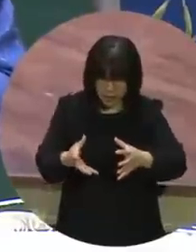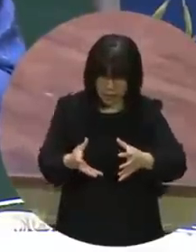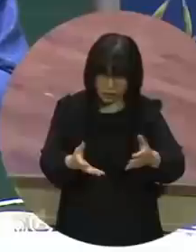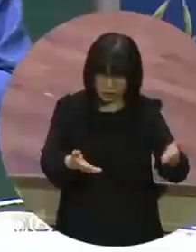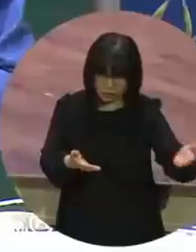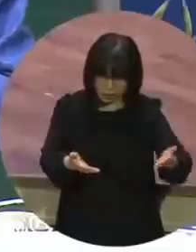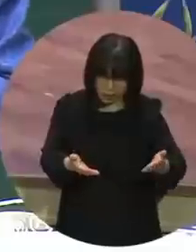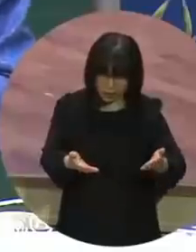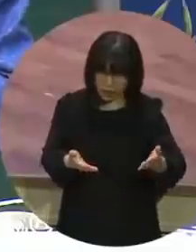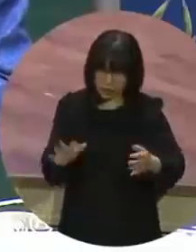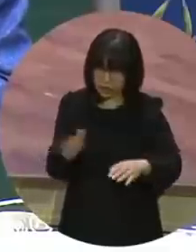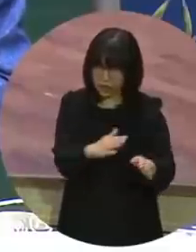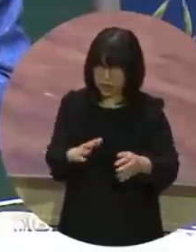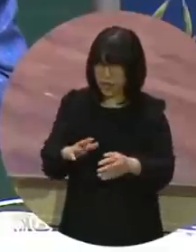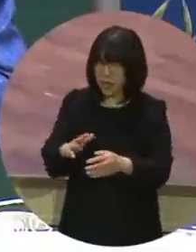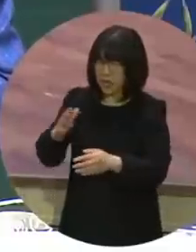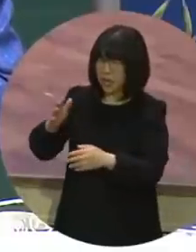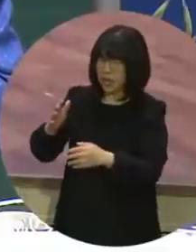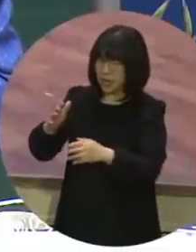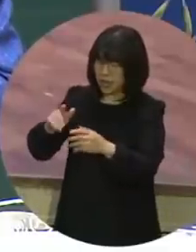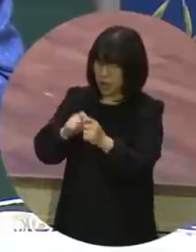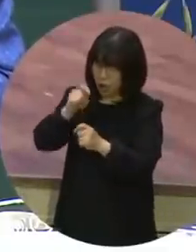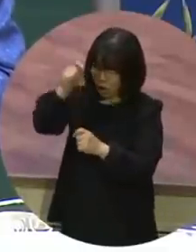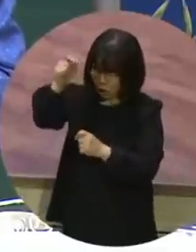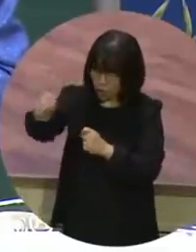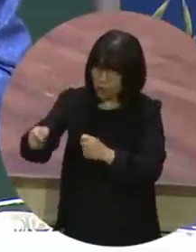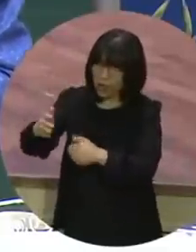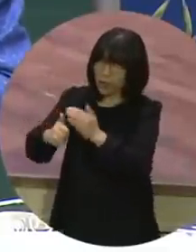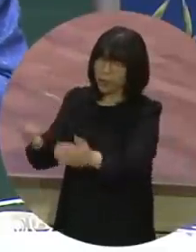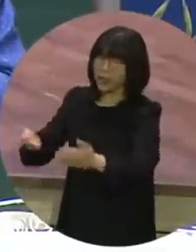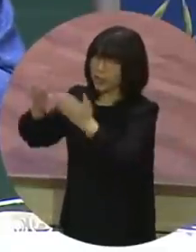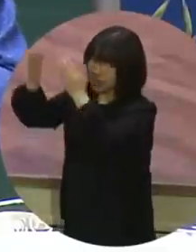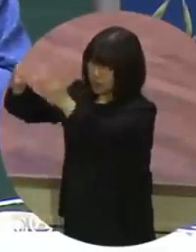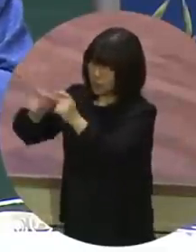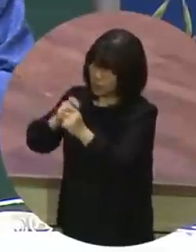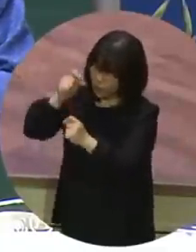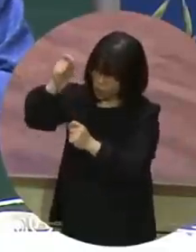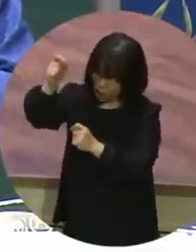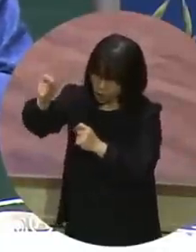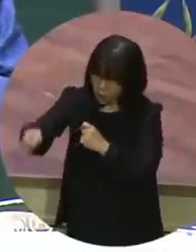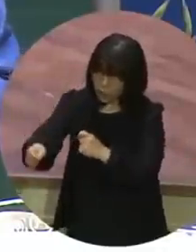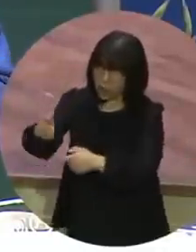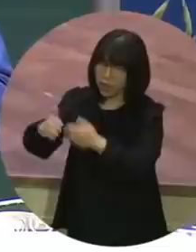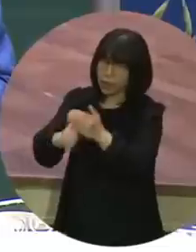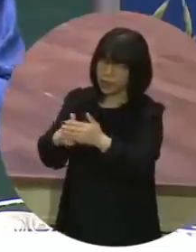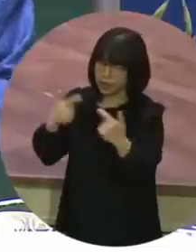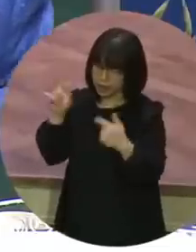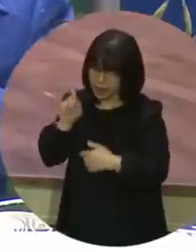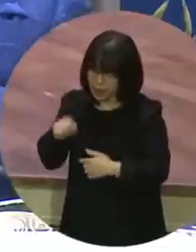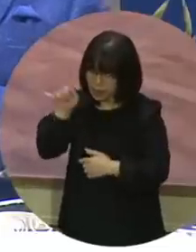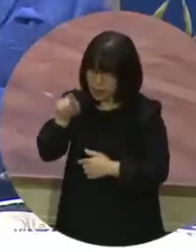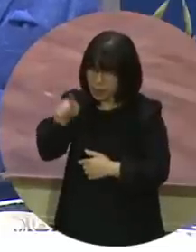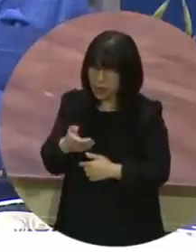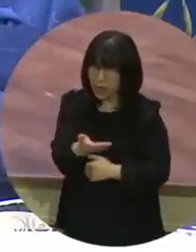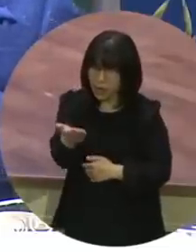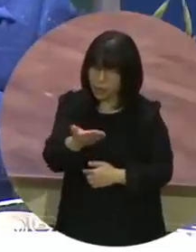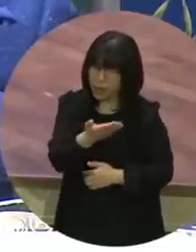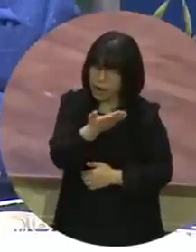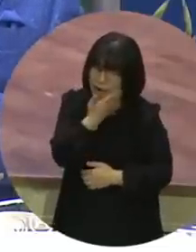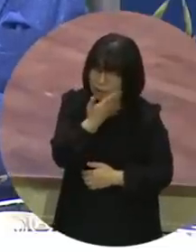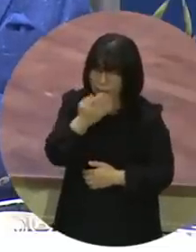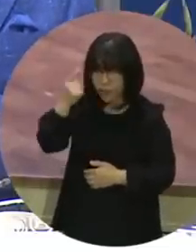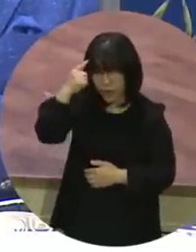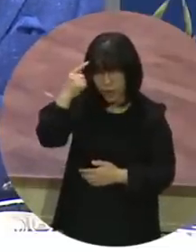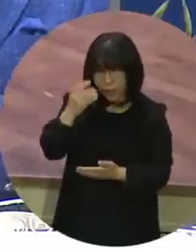것을 바꿀 수 있는 유일한 것이 하나님께 드려지는 거. 매 드려지는 거, 하나님 앞에. 아까운 게 아니에요. 너는 몰라서 그래요.